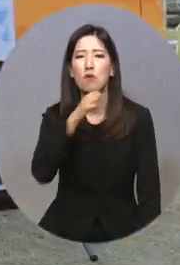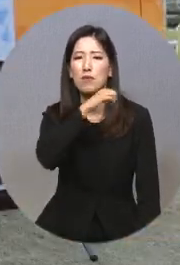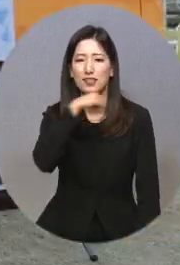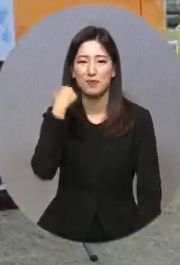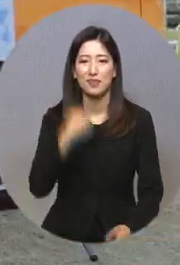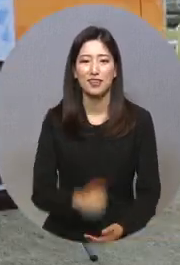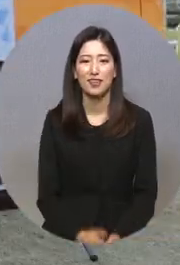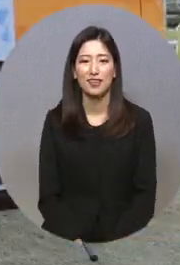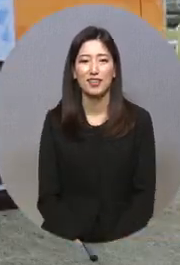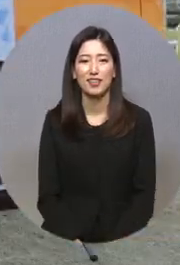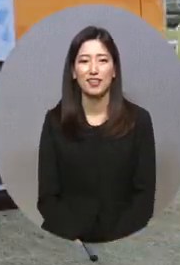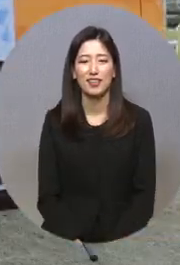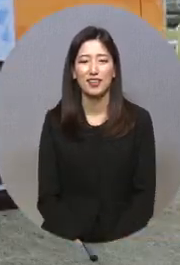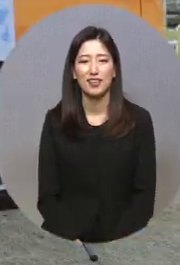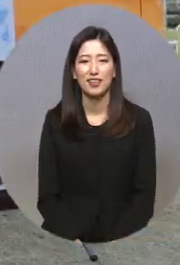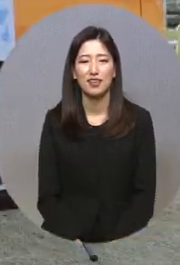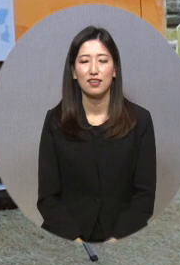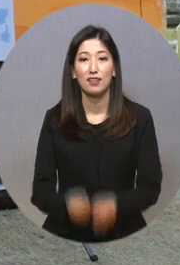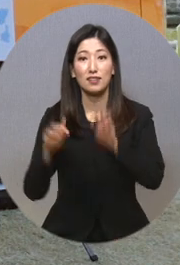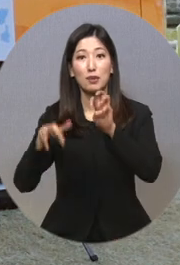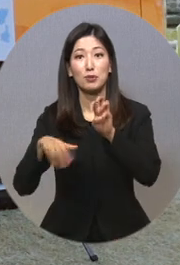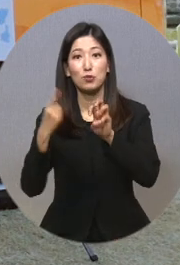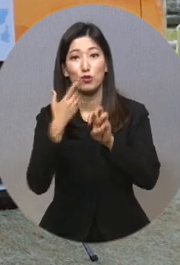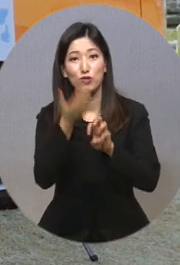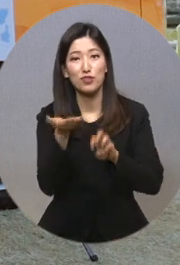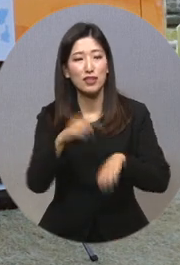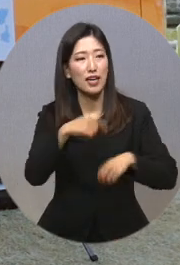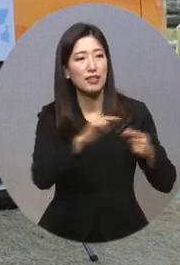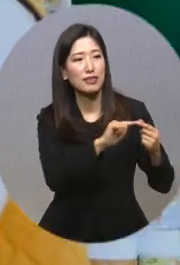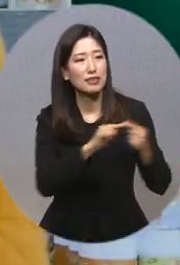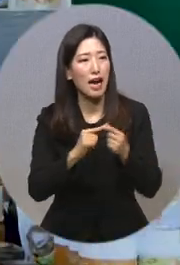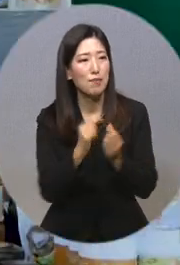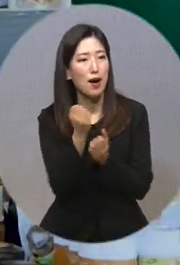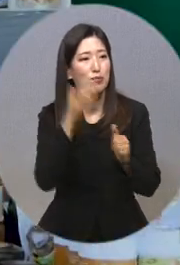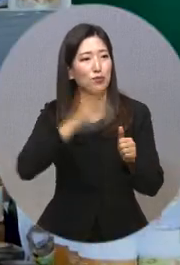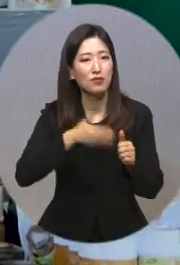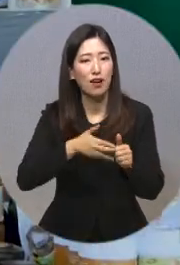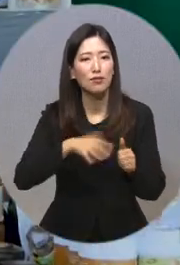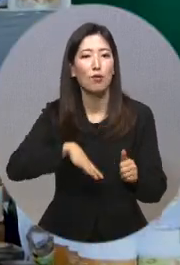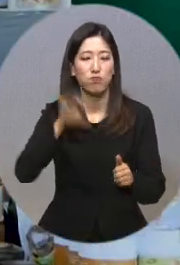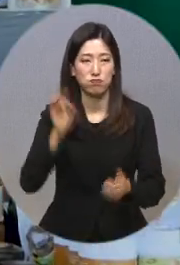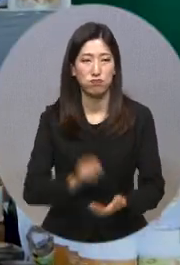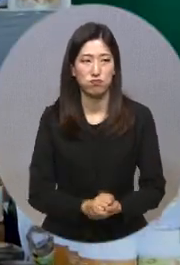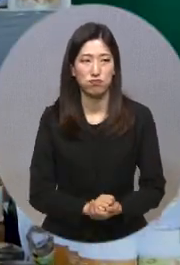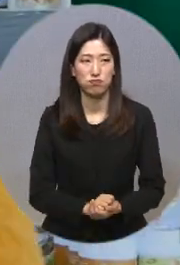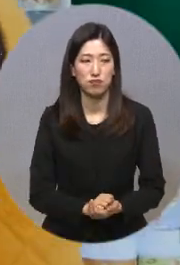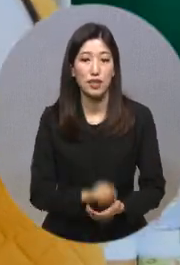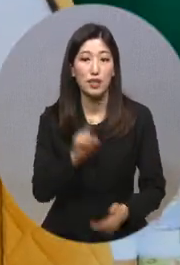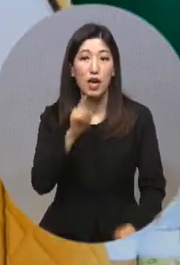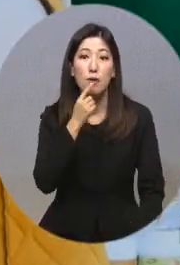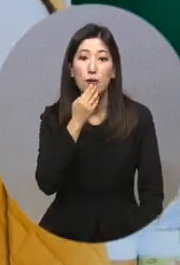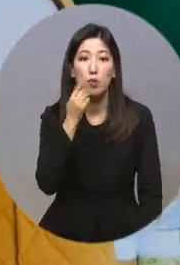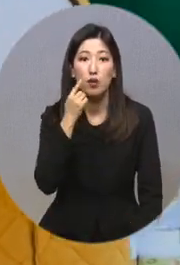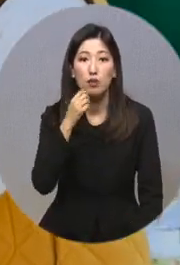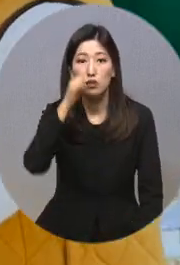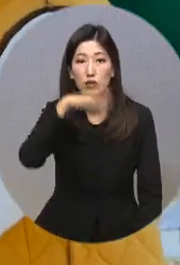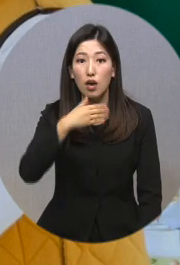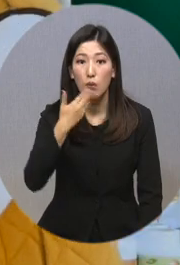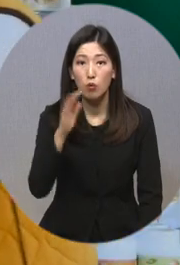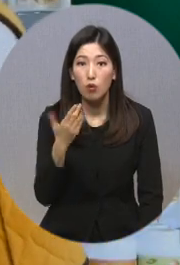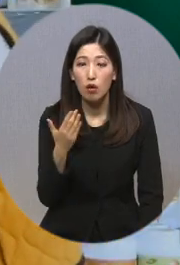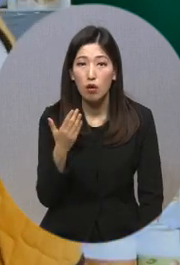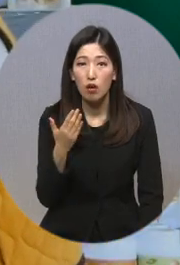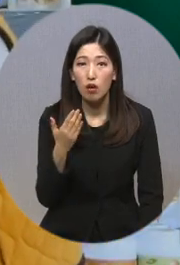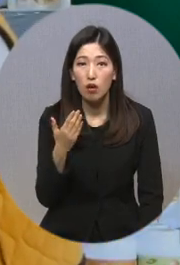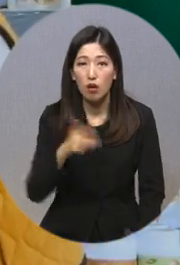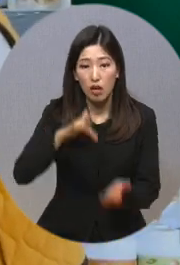시간은 30초인데 자막을 넣으라는 경우는 또 처음이라가지고 일단 맛 좀 볼게요. 이거 그냥 그냥 드셔도 돼요. 이런 것도 양